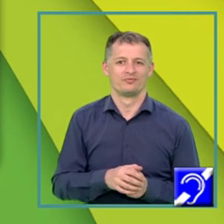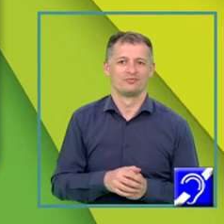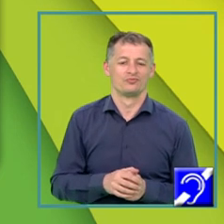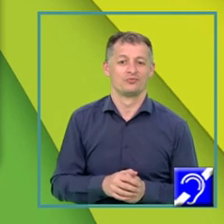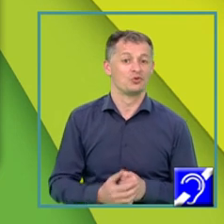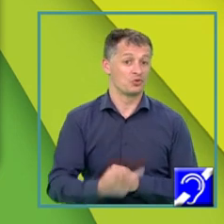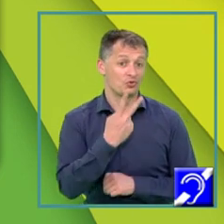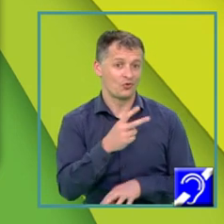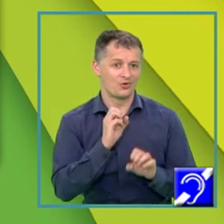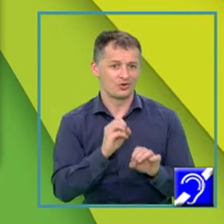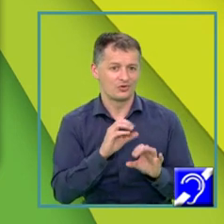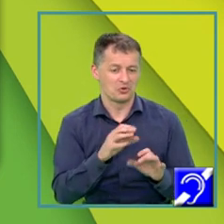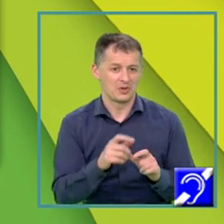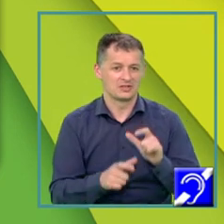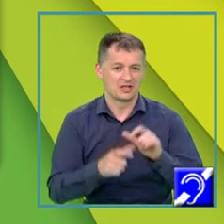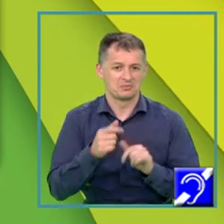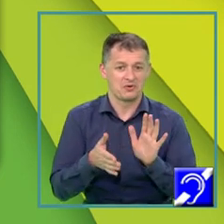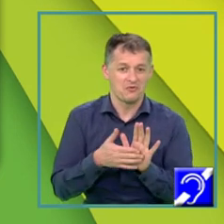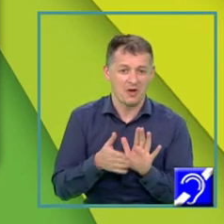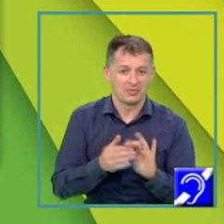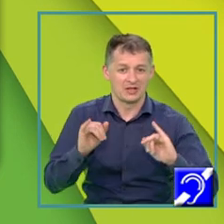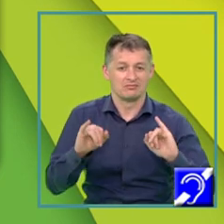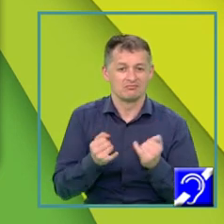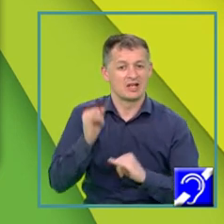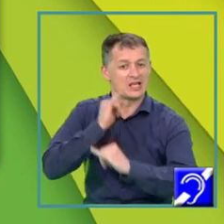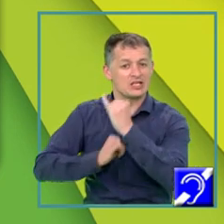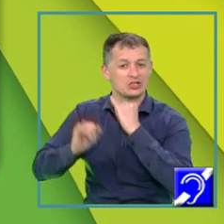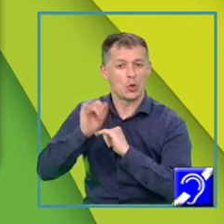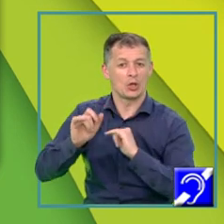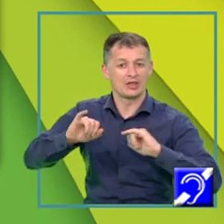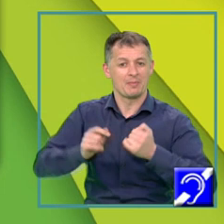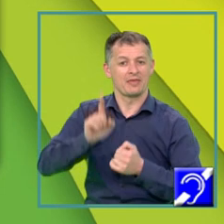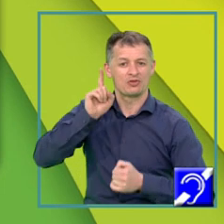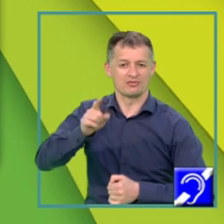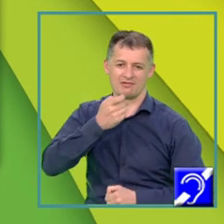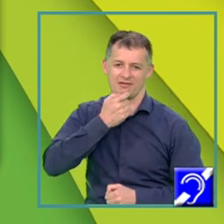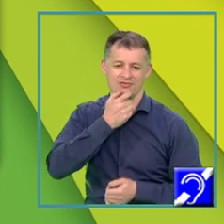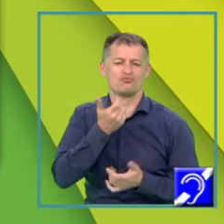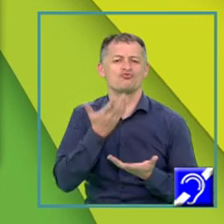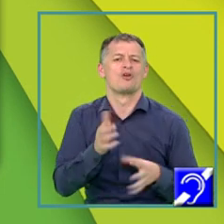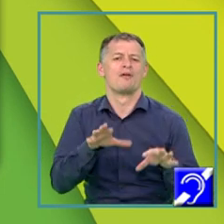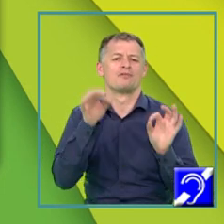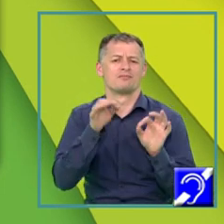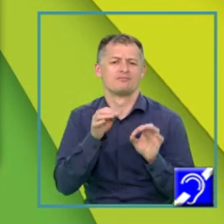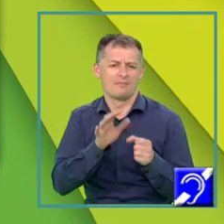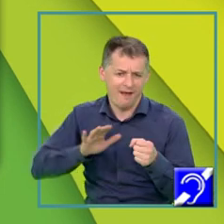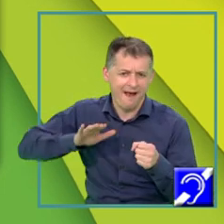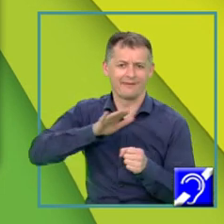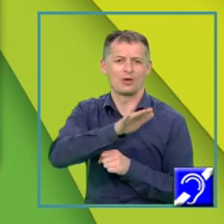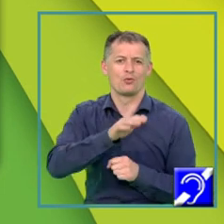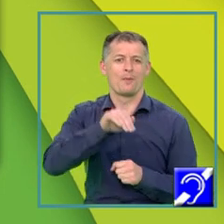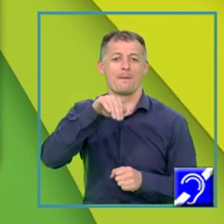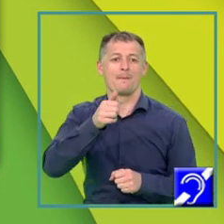două informații despre evenimentele, despre faptele istorice desfășurate în acest an. Ce am găsit eu? Atacul lui Mahomed al